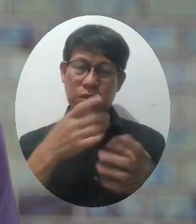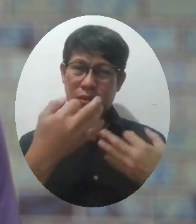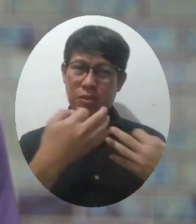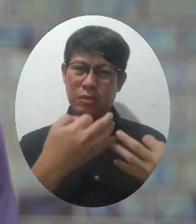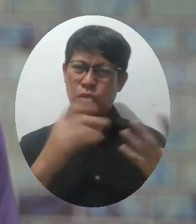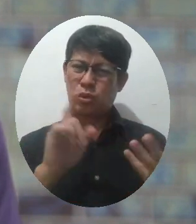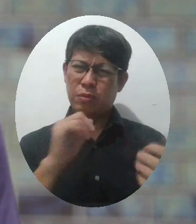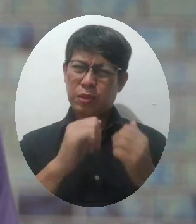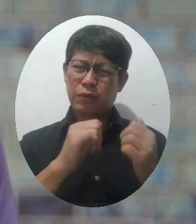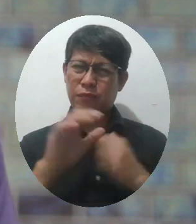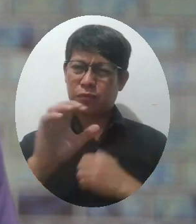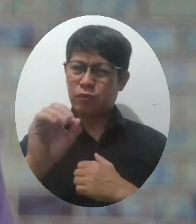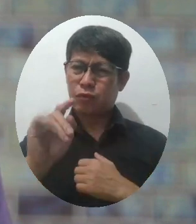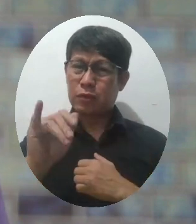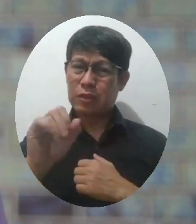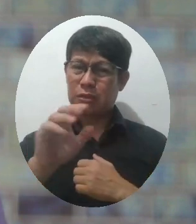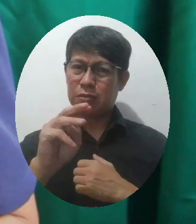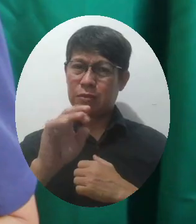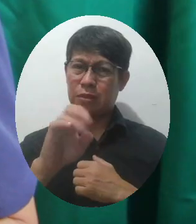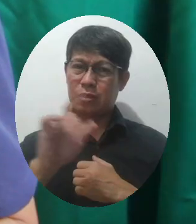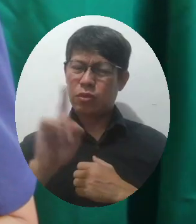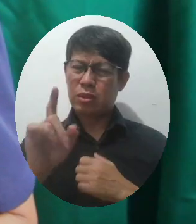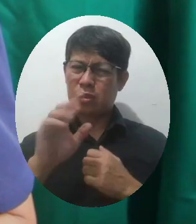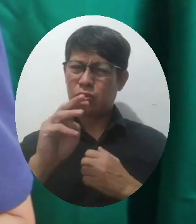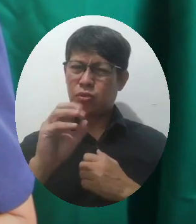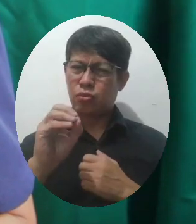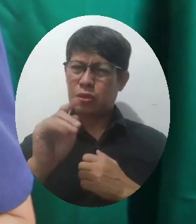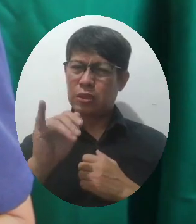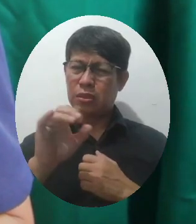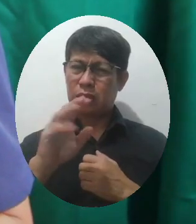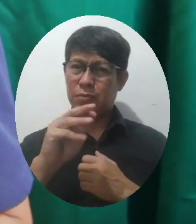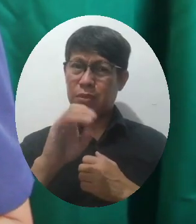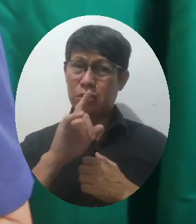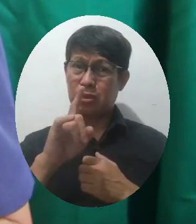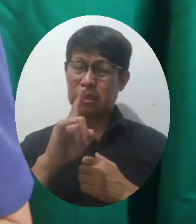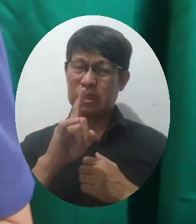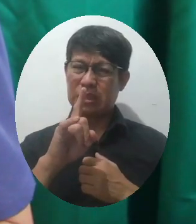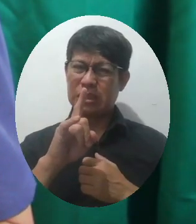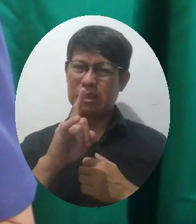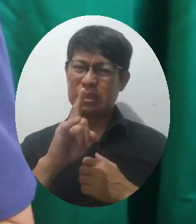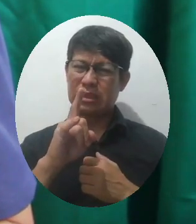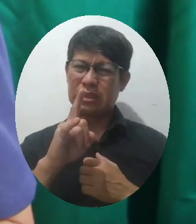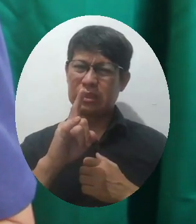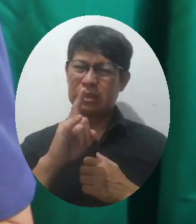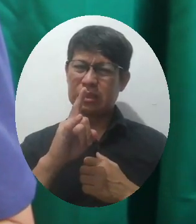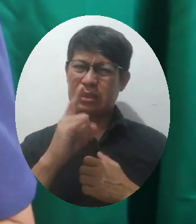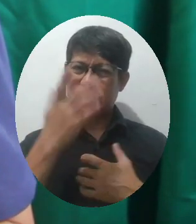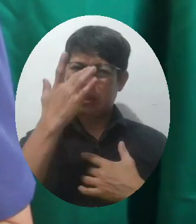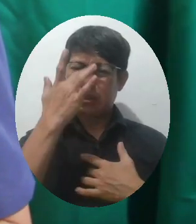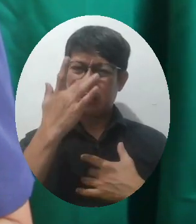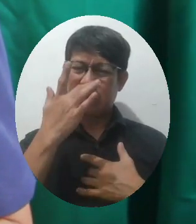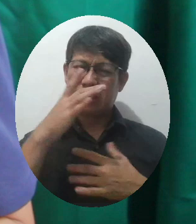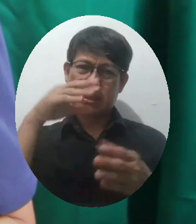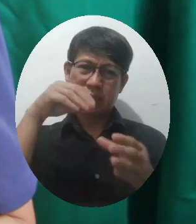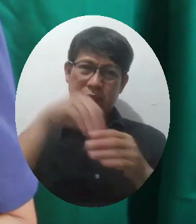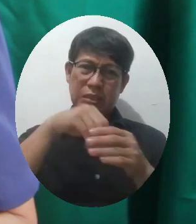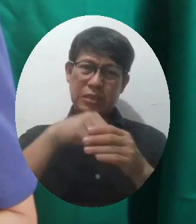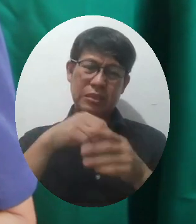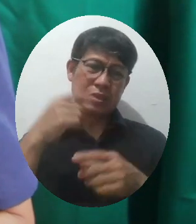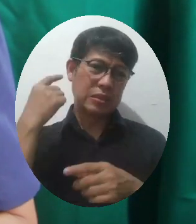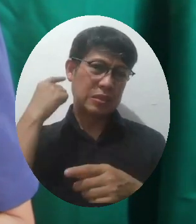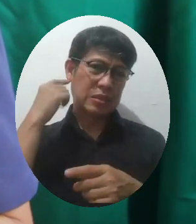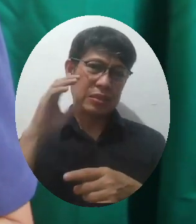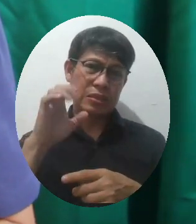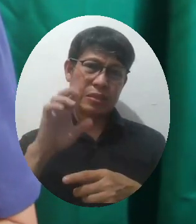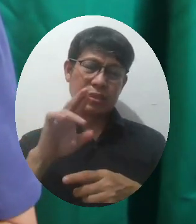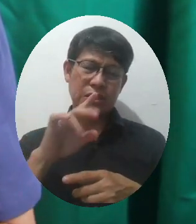siya kung ano ang otitis media. Yung acute otitis media kasi, it's actually the infection of the middle ear, no? Ang tenga kasi natin, dinidivide